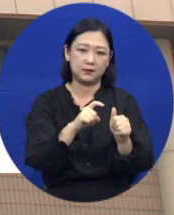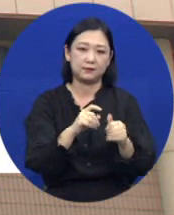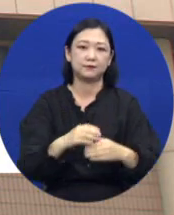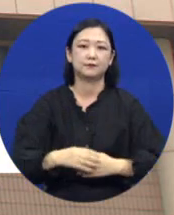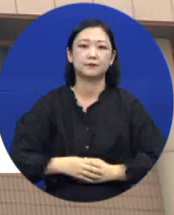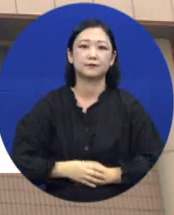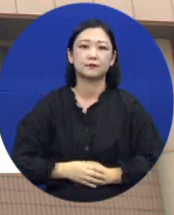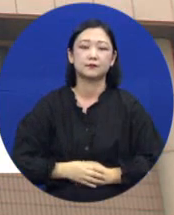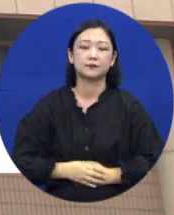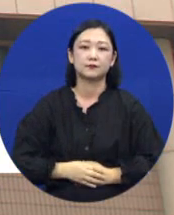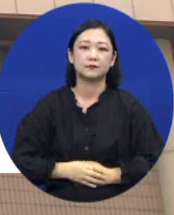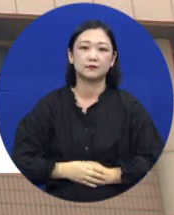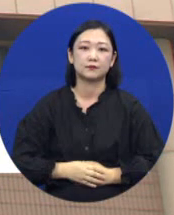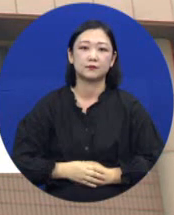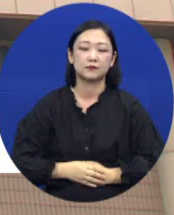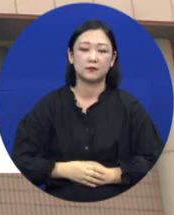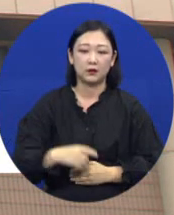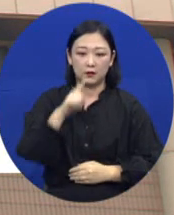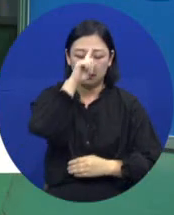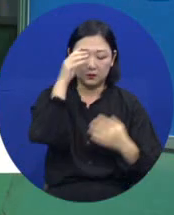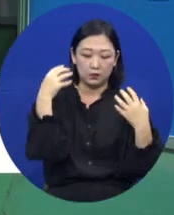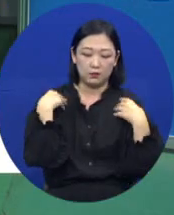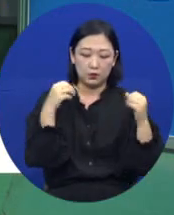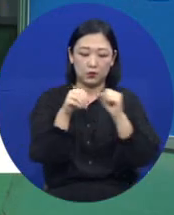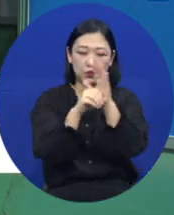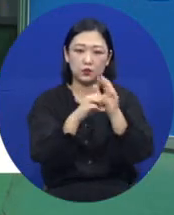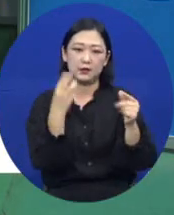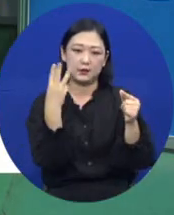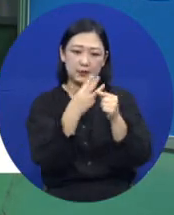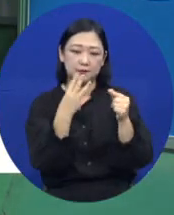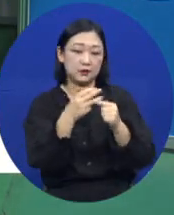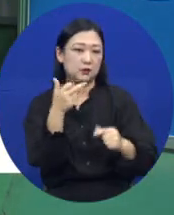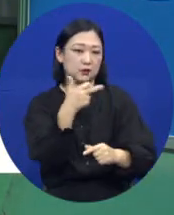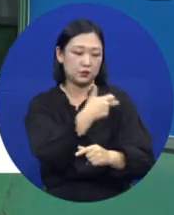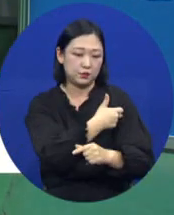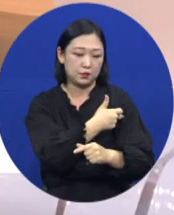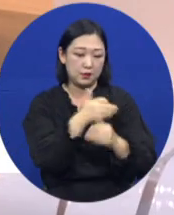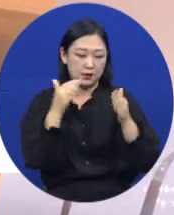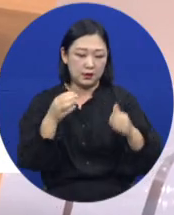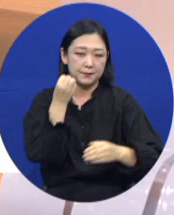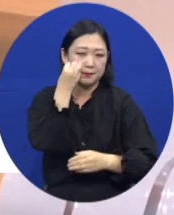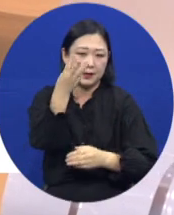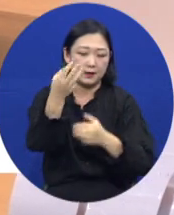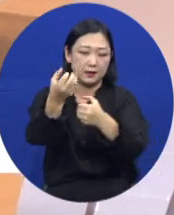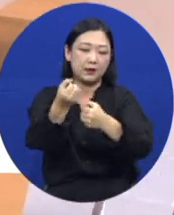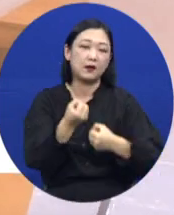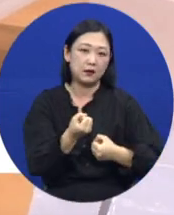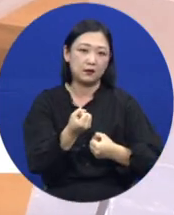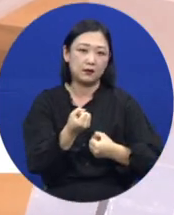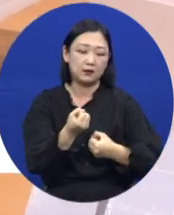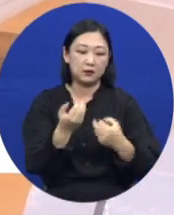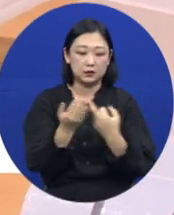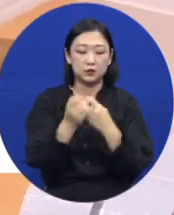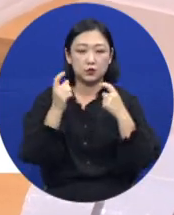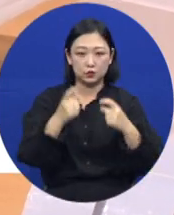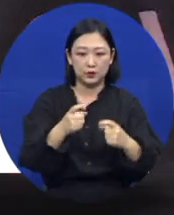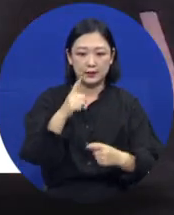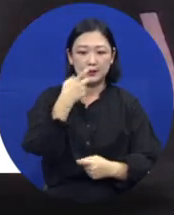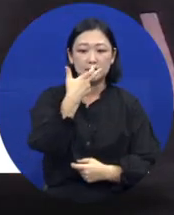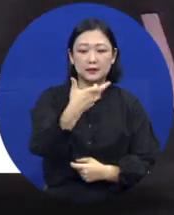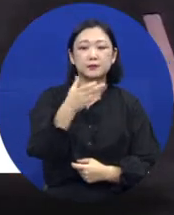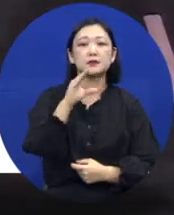받았습니다 한편 정부가 코론 알구 3차 백신접종 간격을 3개월로 앞당겨 면서 제주에서도